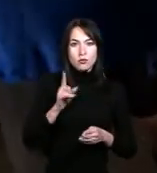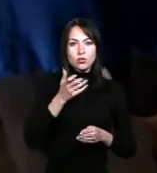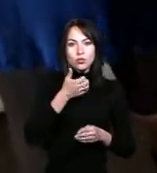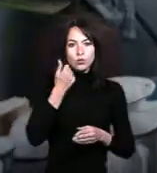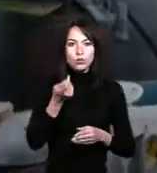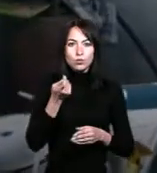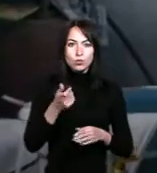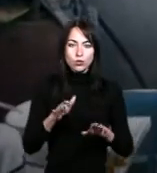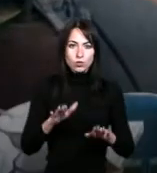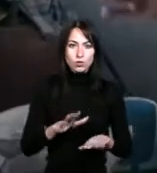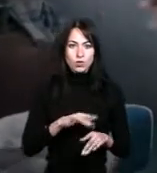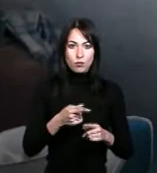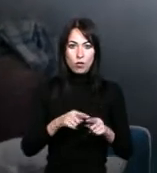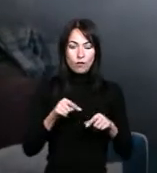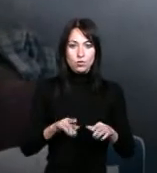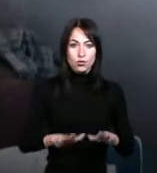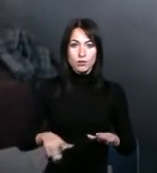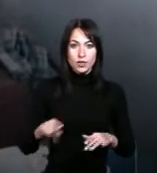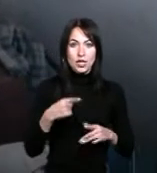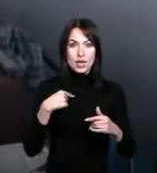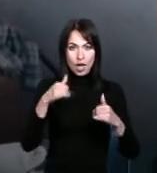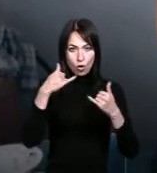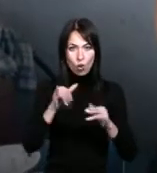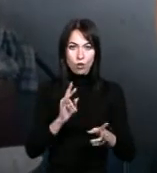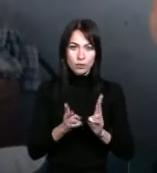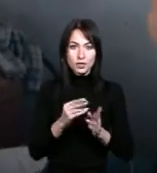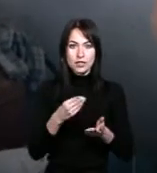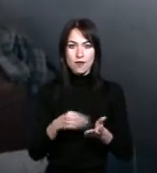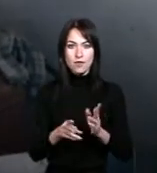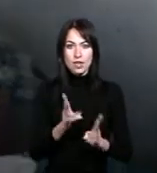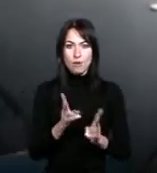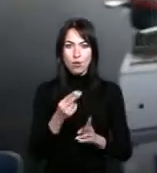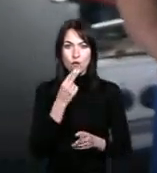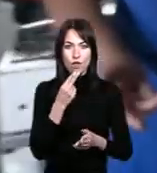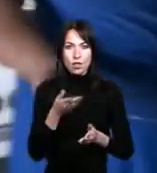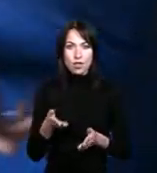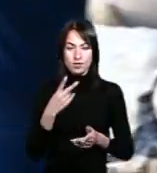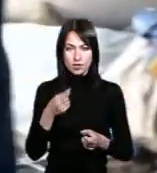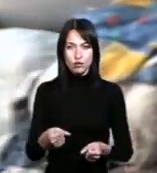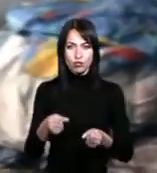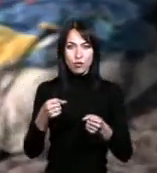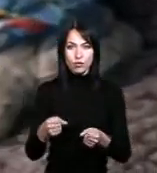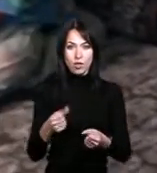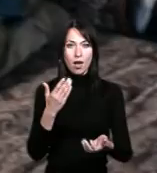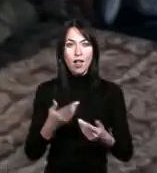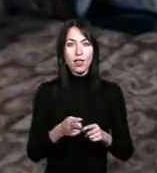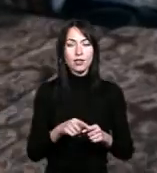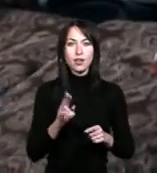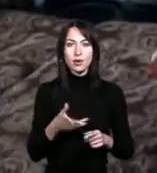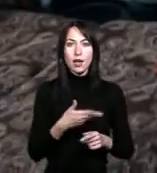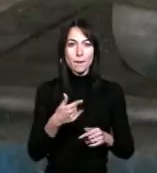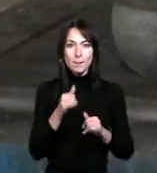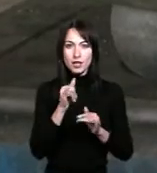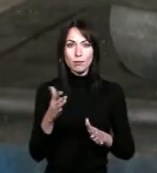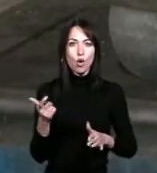місця було. В цьому поміщенні я коровам готувала, свиням готувала їсти, ось чавуни стоять. Но так, як ми не можемо